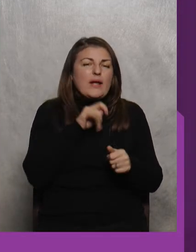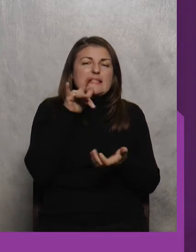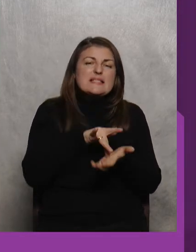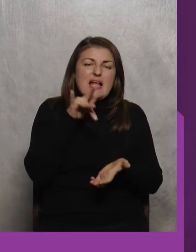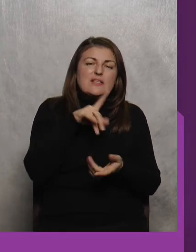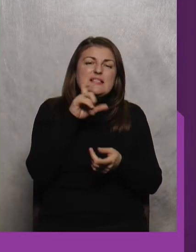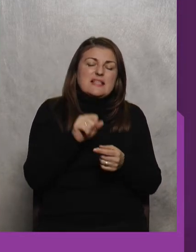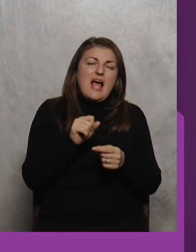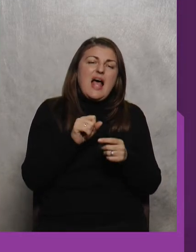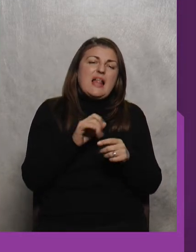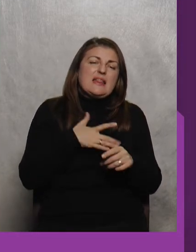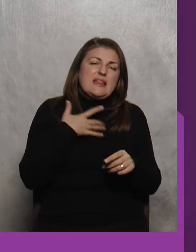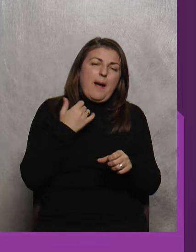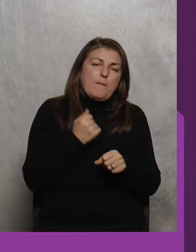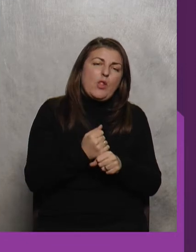Укрцентру, за